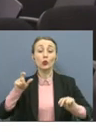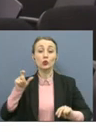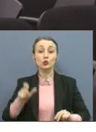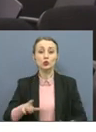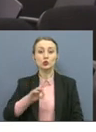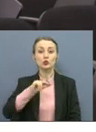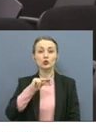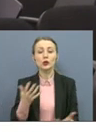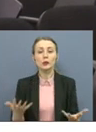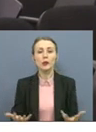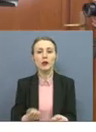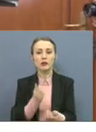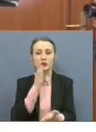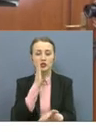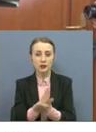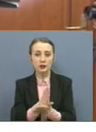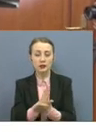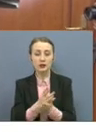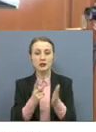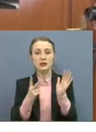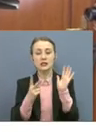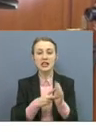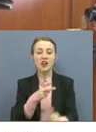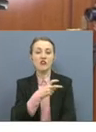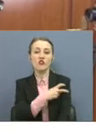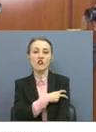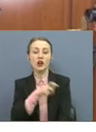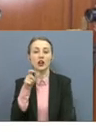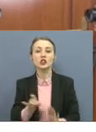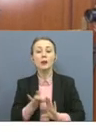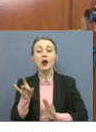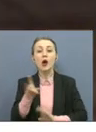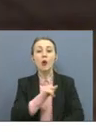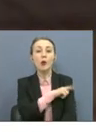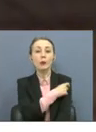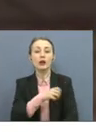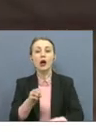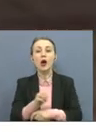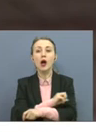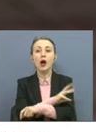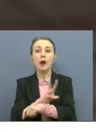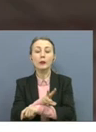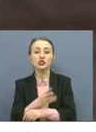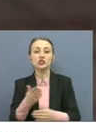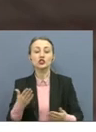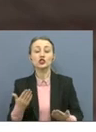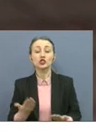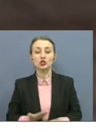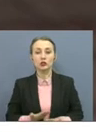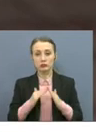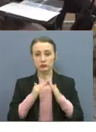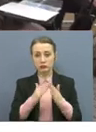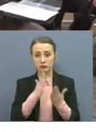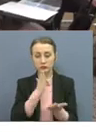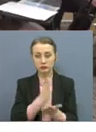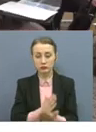бизнес субъектілері де өңір экономикасына өз үлесін қосып келеді. Экономикалық өрлеу ауданның құрылыс саласына қозғау